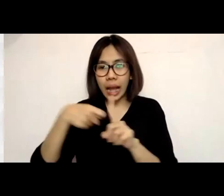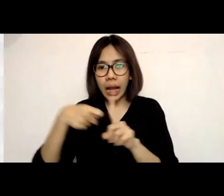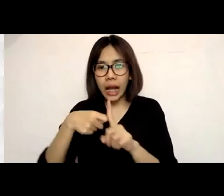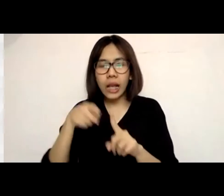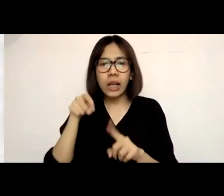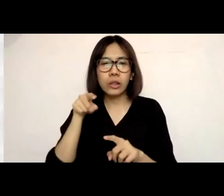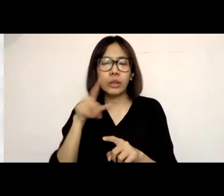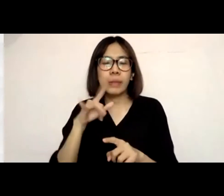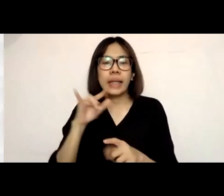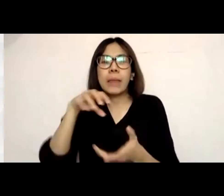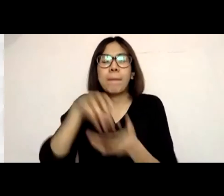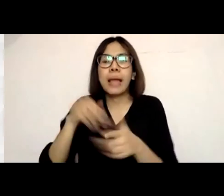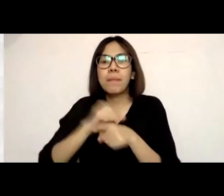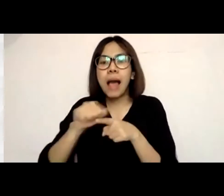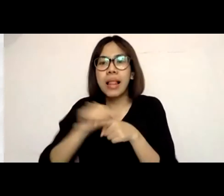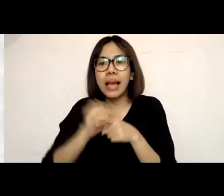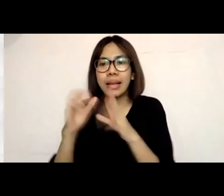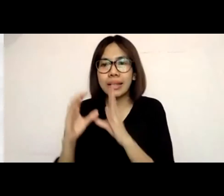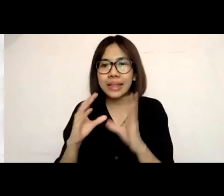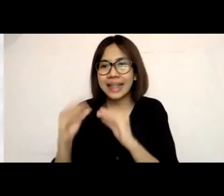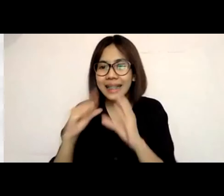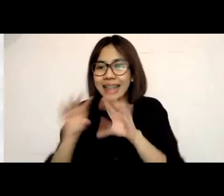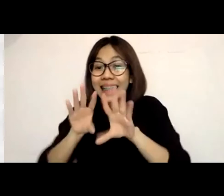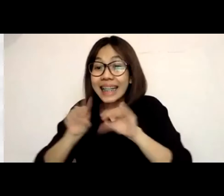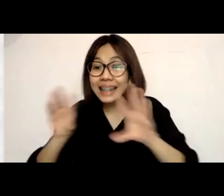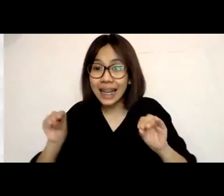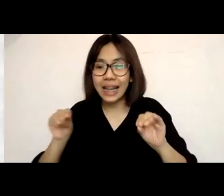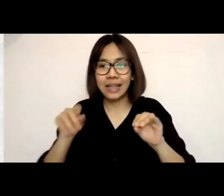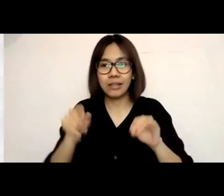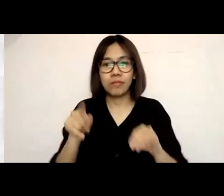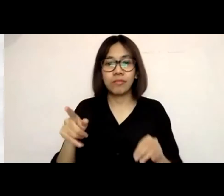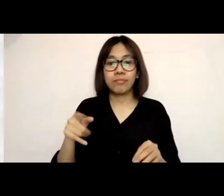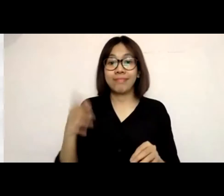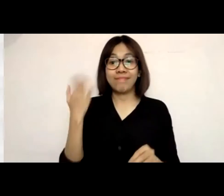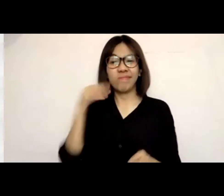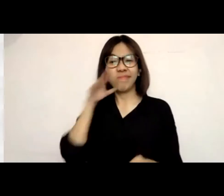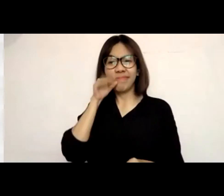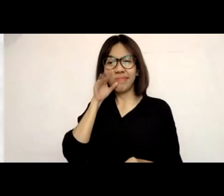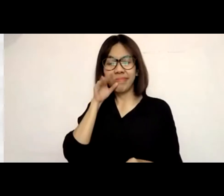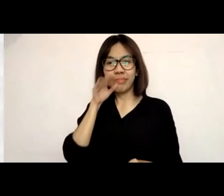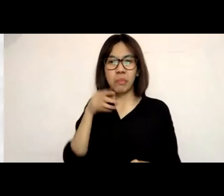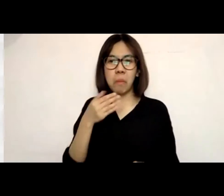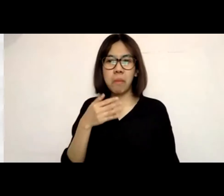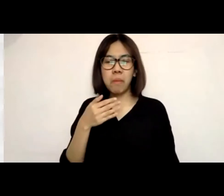Bandung. Terima kasih, mungkin itu yang dapat kami sampaikan. Mohon maaf apabila ada penyampaian kami yang kurang